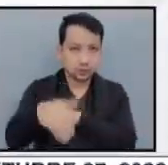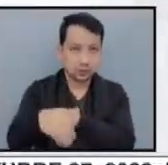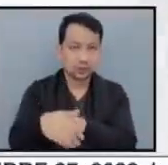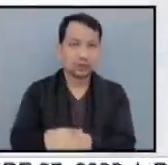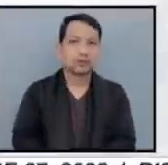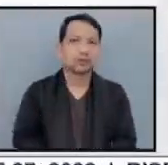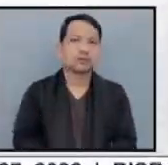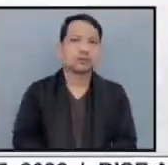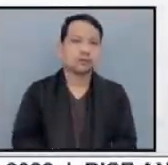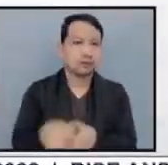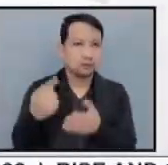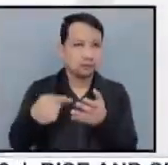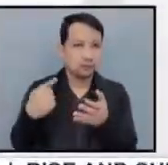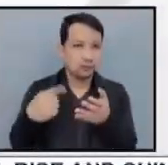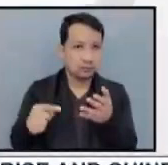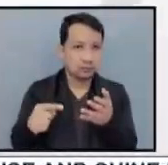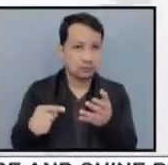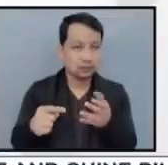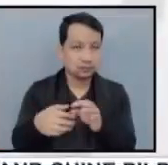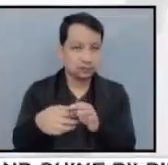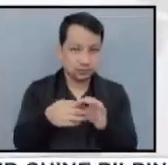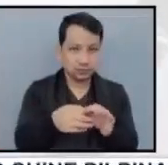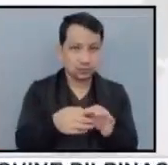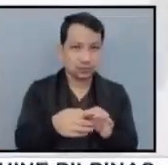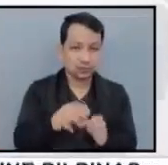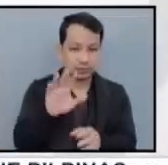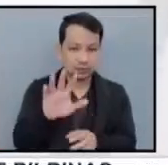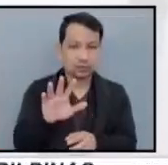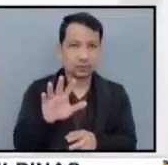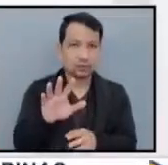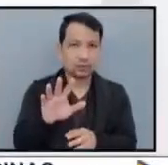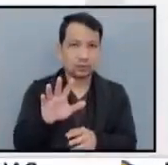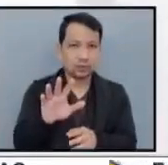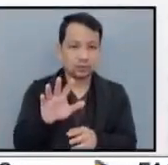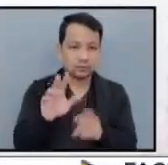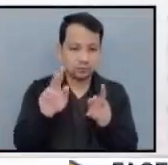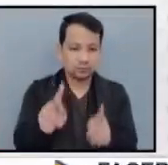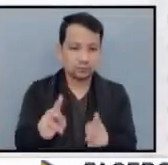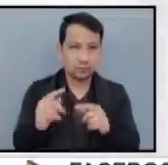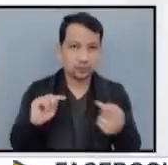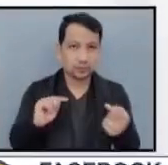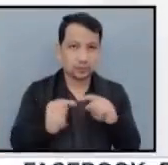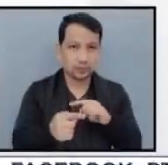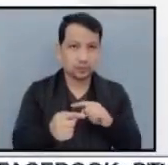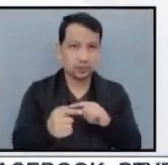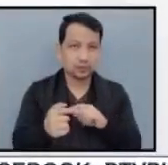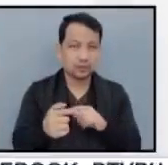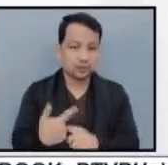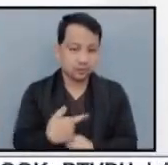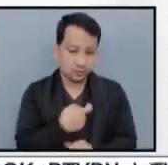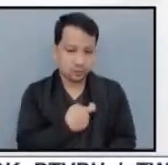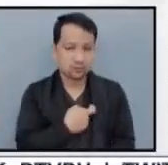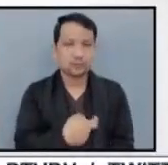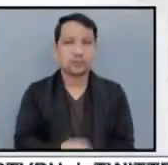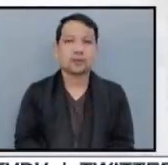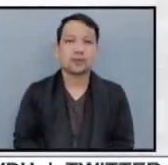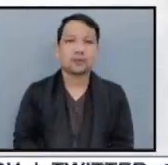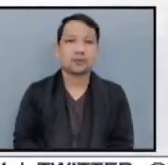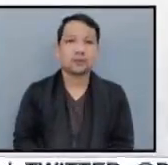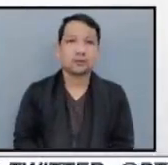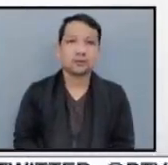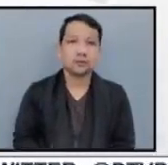pa na rin ng ahensya ang umunoy 5 taong nasugatan. Samantala, iniulat naman ni Ilocos Norte